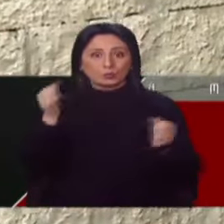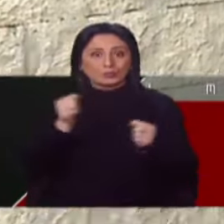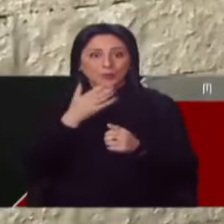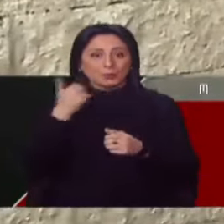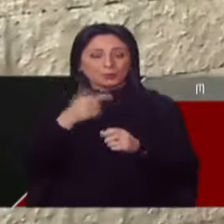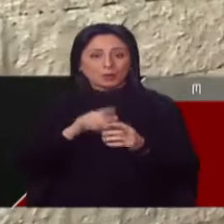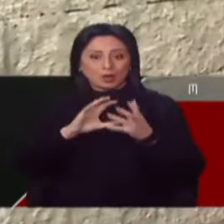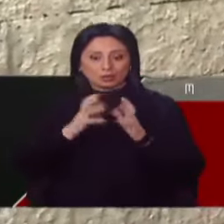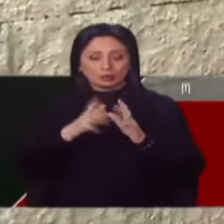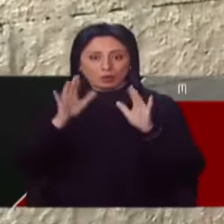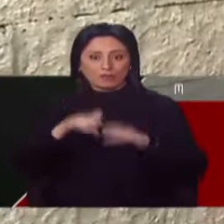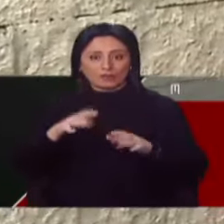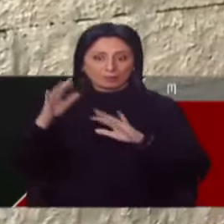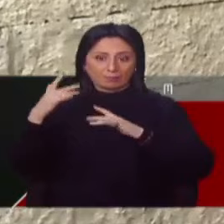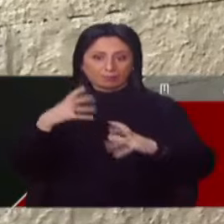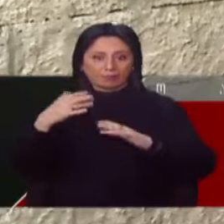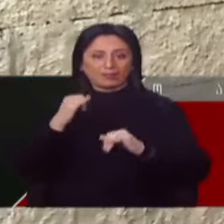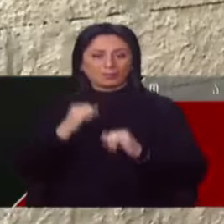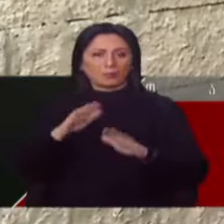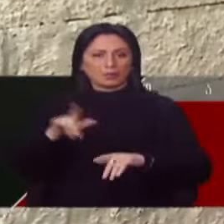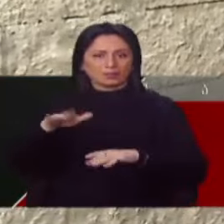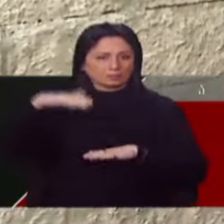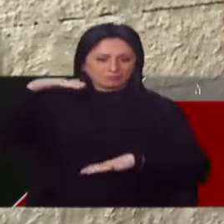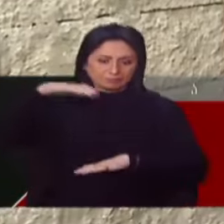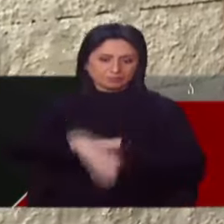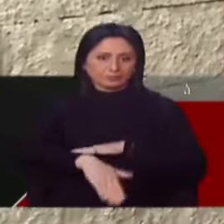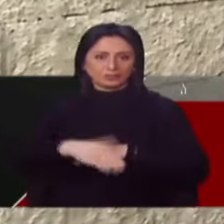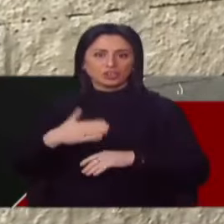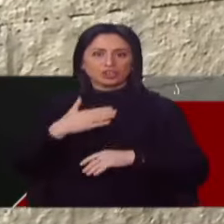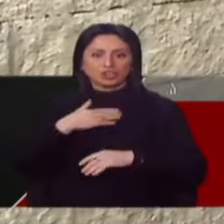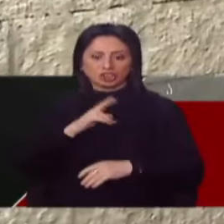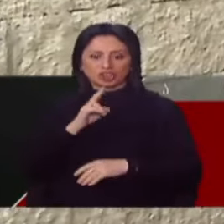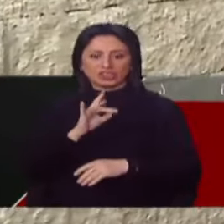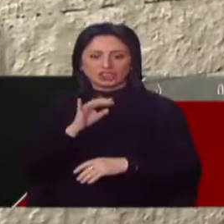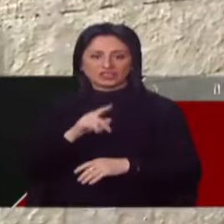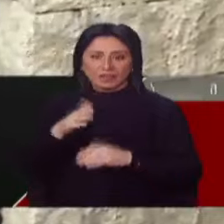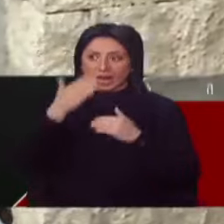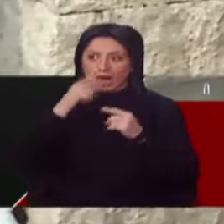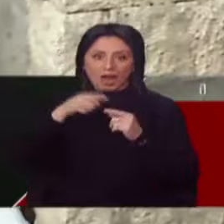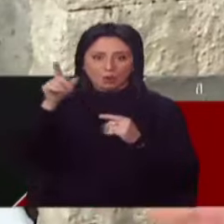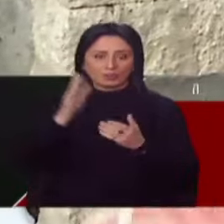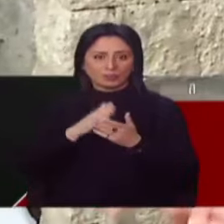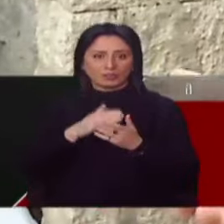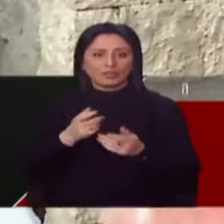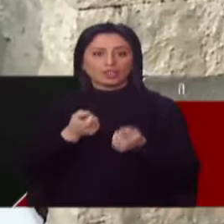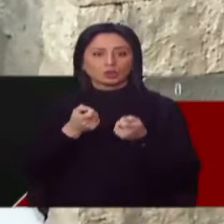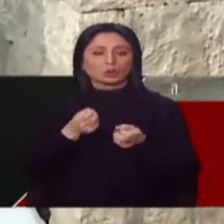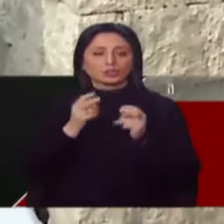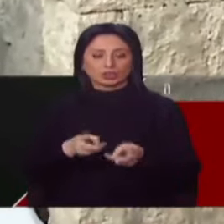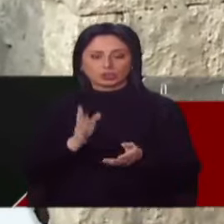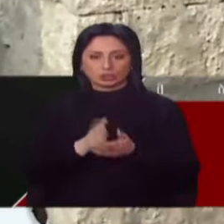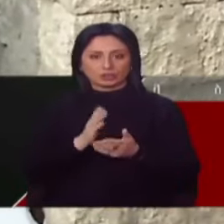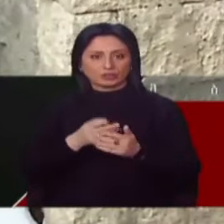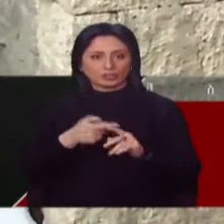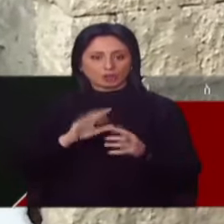მოდის თოვლი ძალიან გლახა ადგილი არის ძალიან ჩვენთან ციხიჯვრიდან არის ძალიან ახლოს ეხლა არის ცოტა საშიში